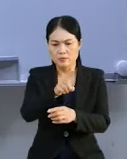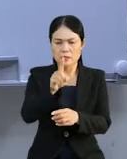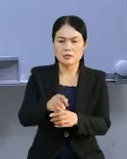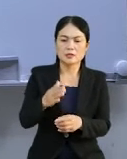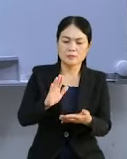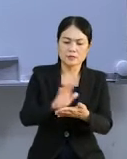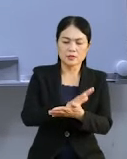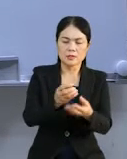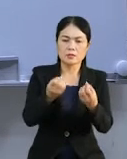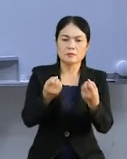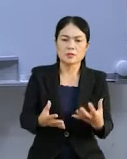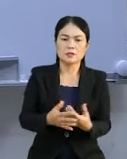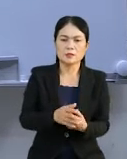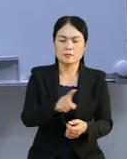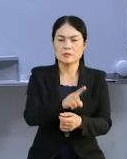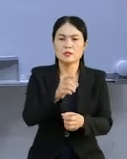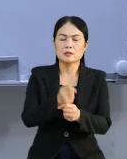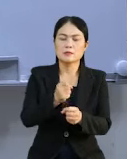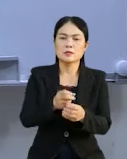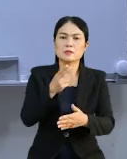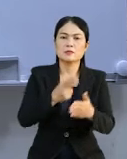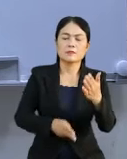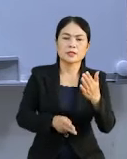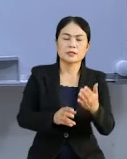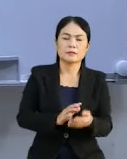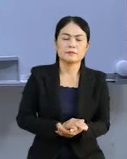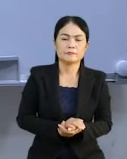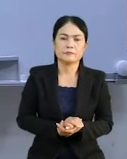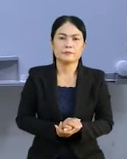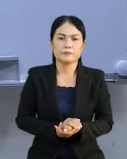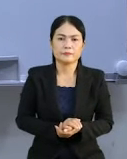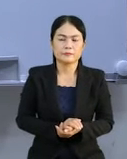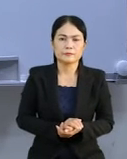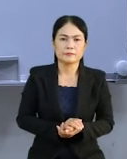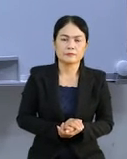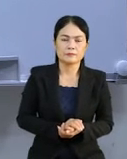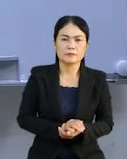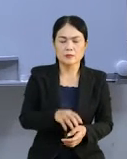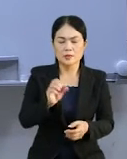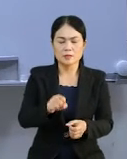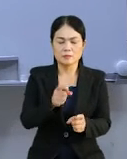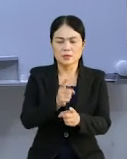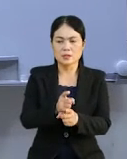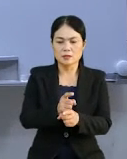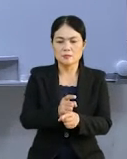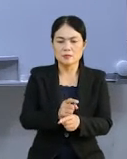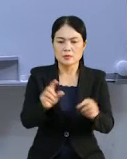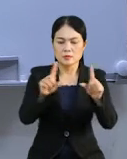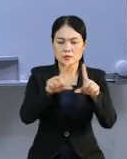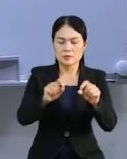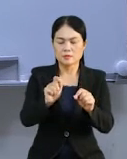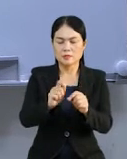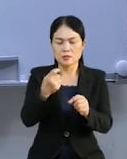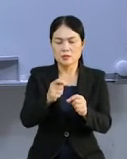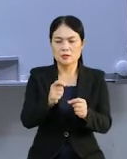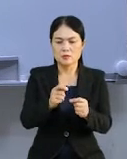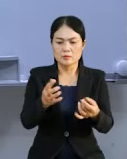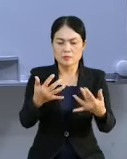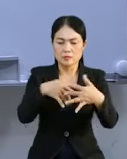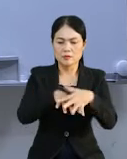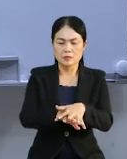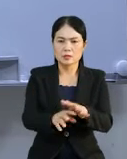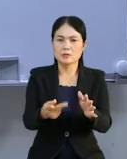kêu miên cả đá prạ bồng mán ta dương trâu vừa với con chà cứ dừng trâu vô cả đặt prạ nút một rốt bằng